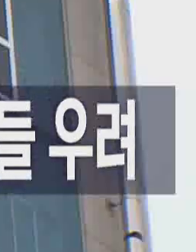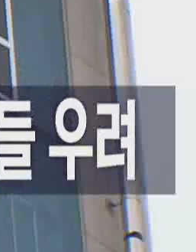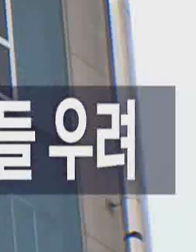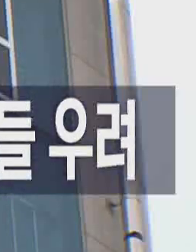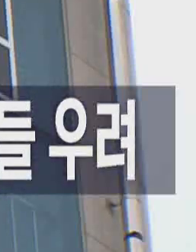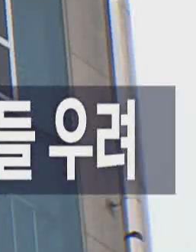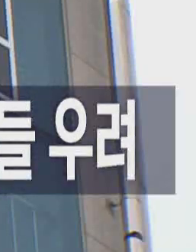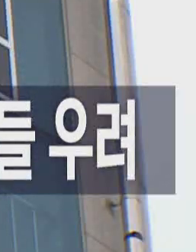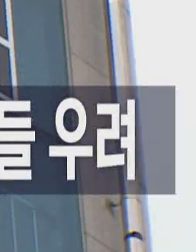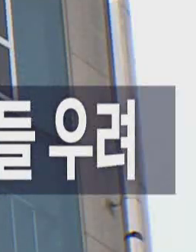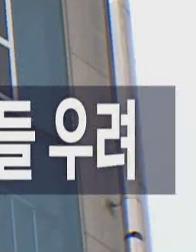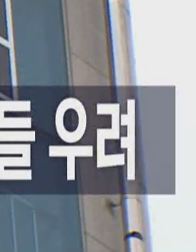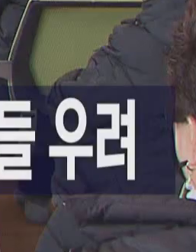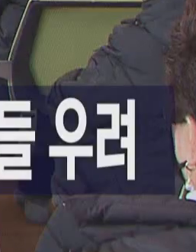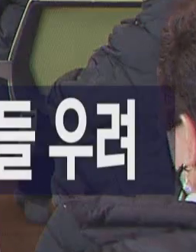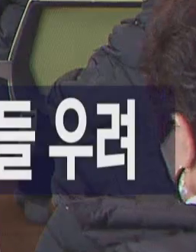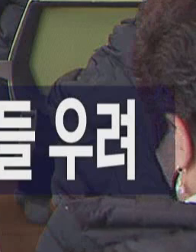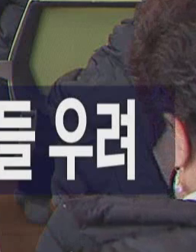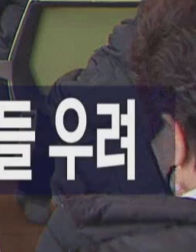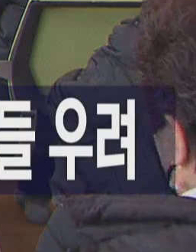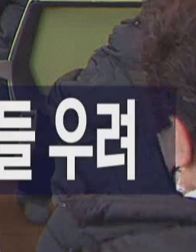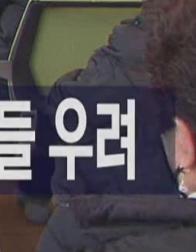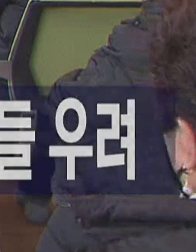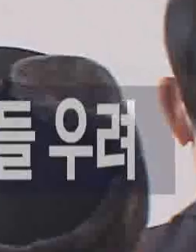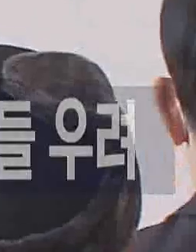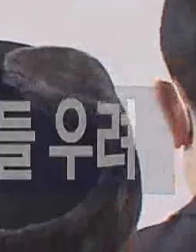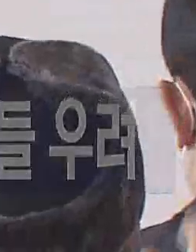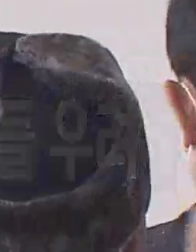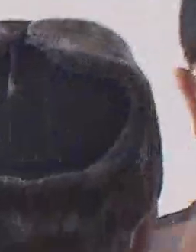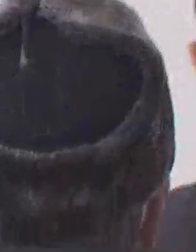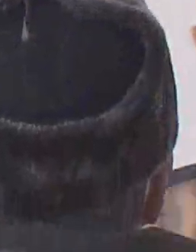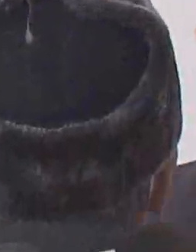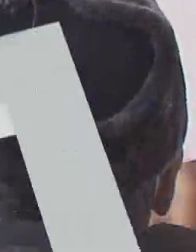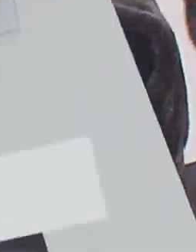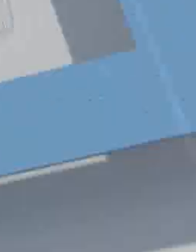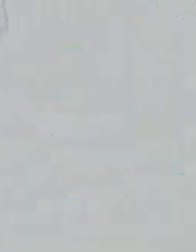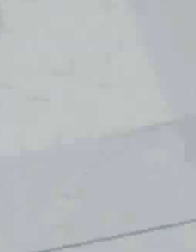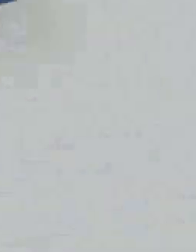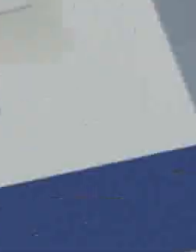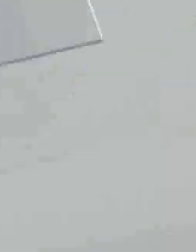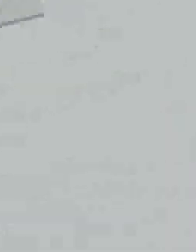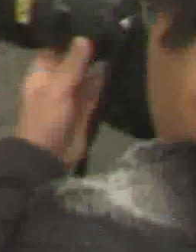공을 들였던 국민의힘 지역위원회도 곤혹스럽기는 마찬가지입니다.